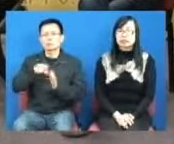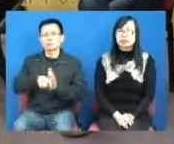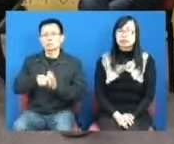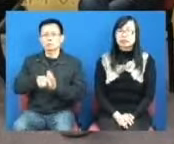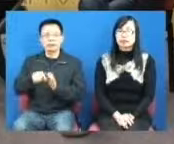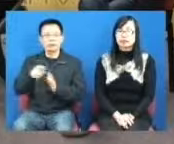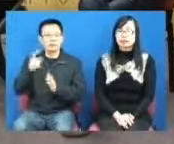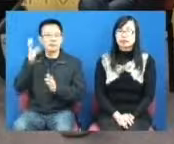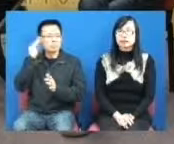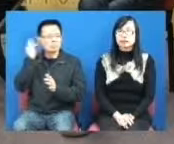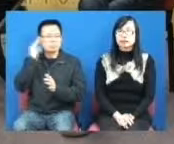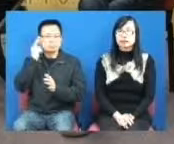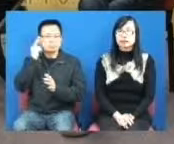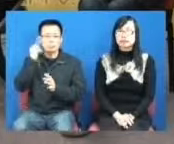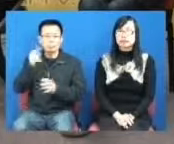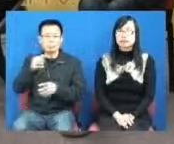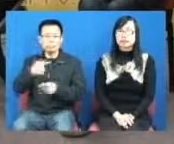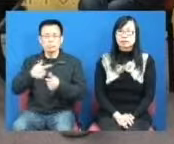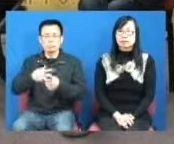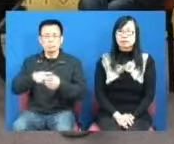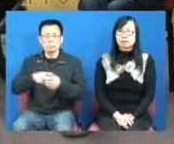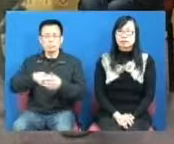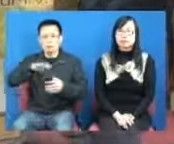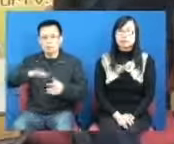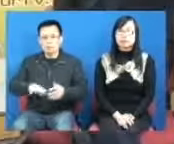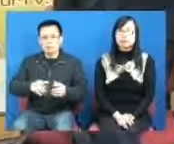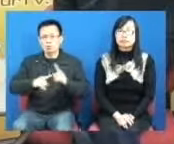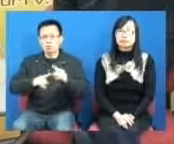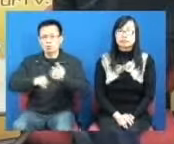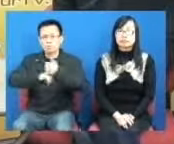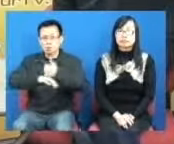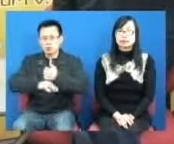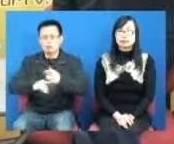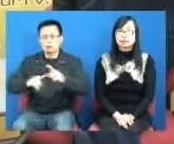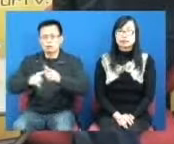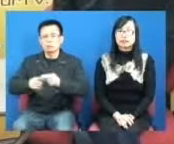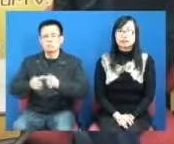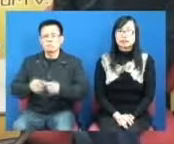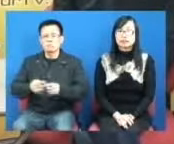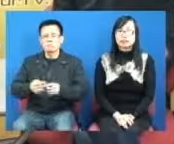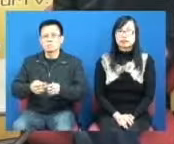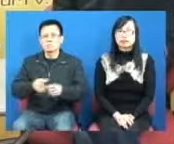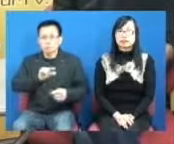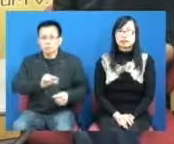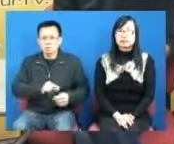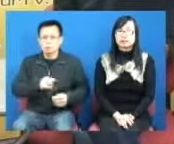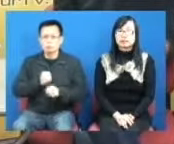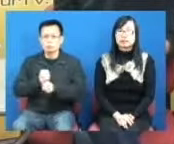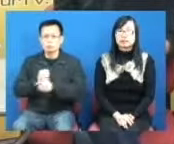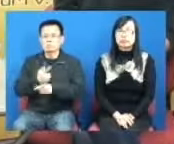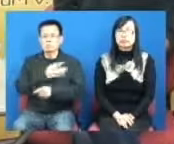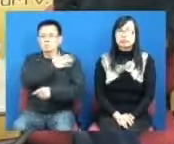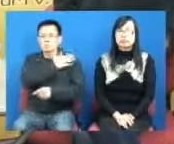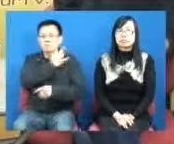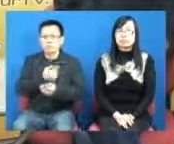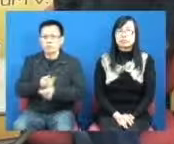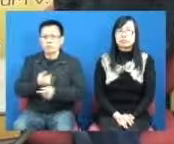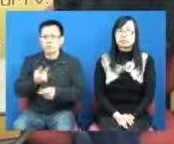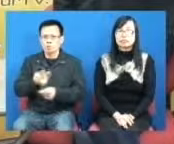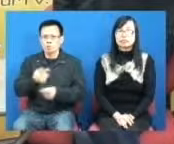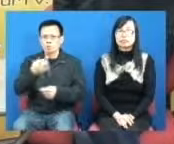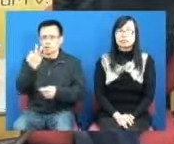聽可能對所謂基層或者比較低身一點的打工制根本這個三條支柱基本上都沒有什麼意